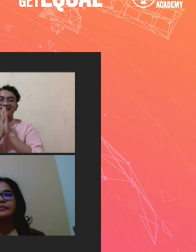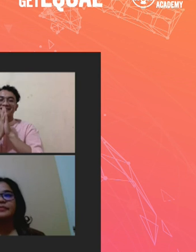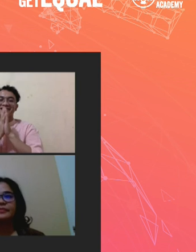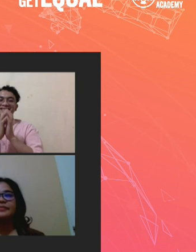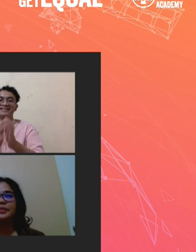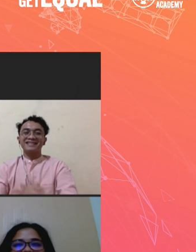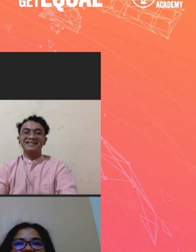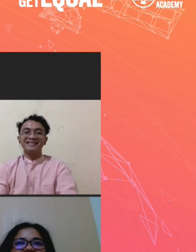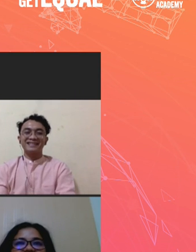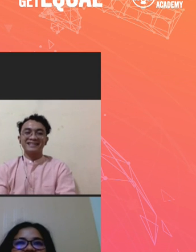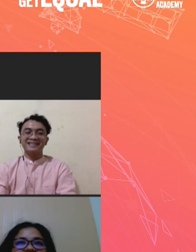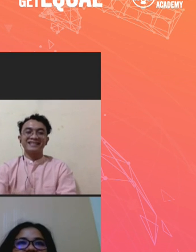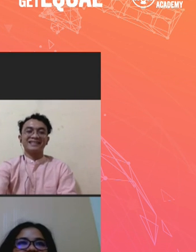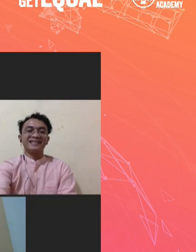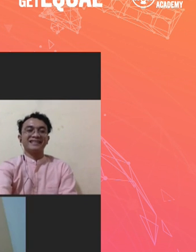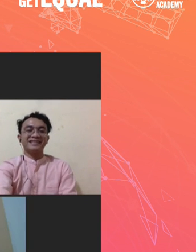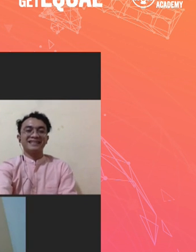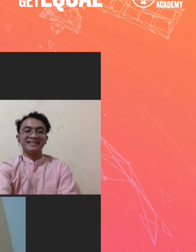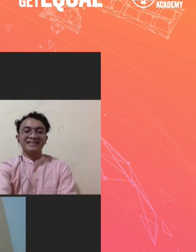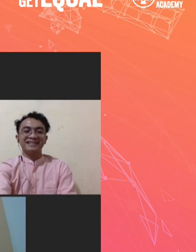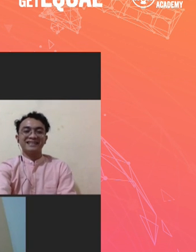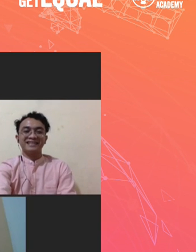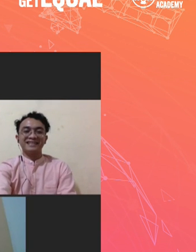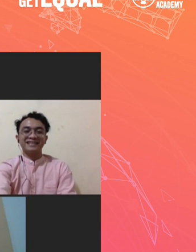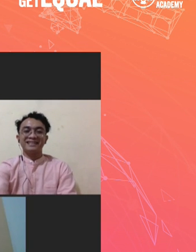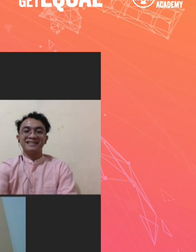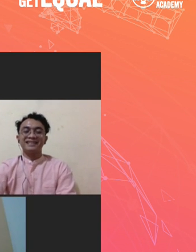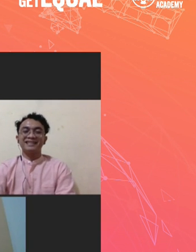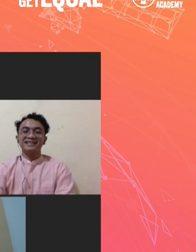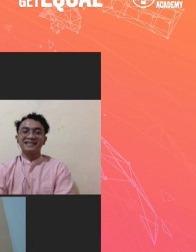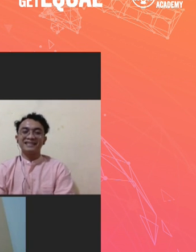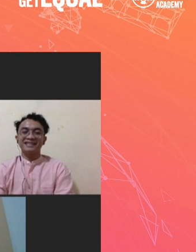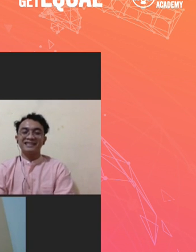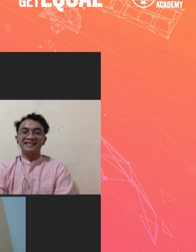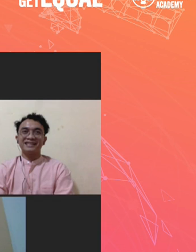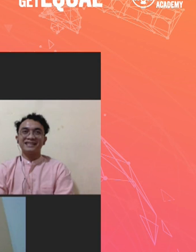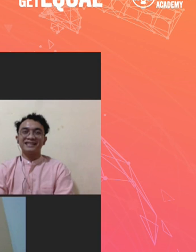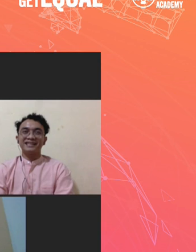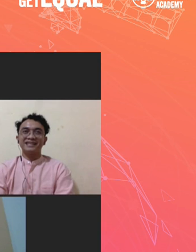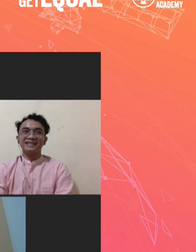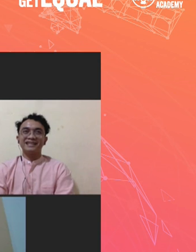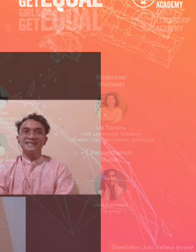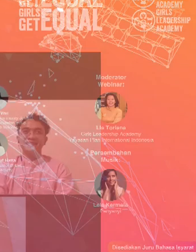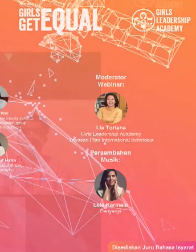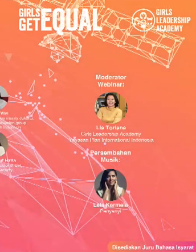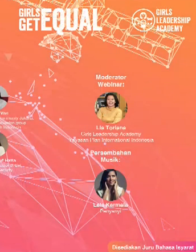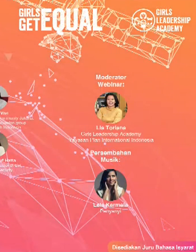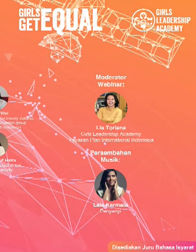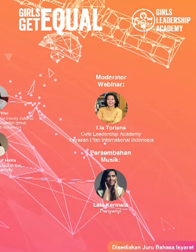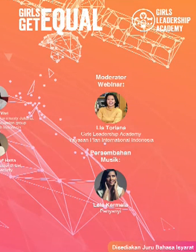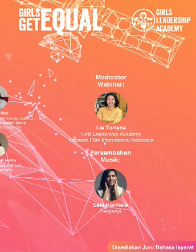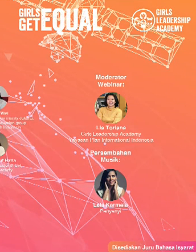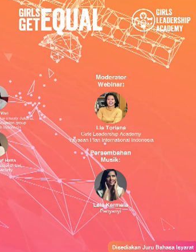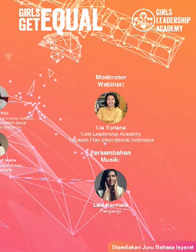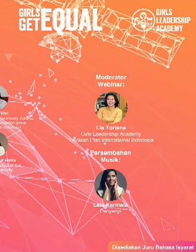congrats. Terima kasih, Bu Dini. Terima kasih, Bu Dini. Sudah mendukung. Terima